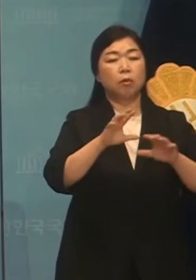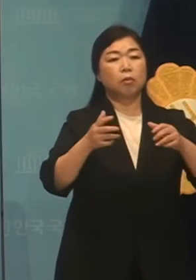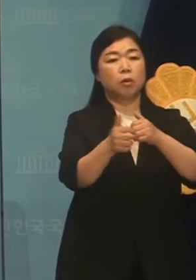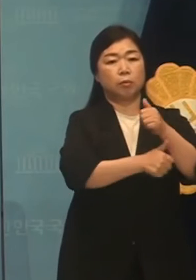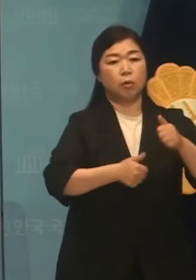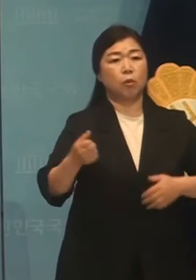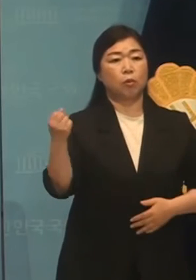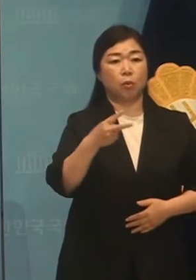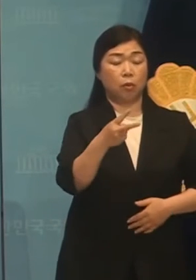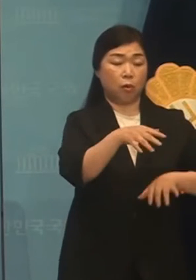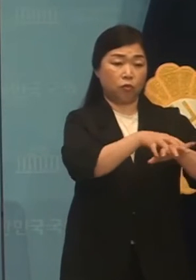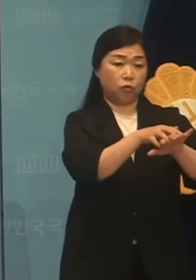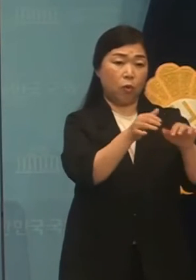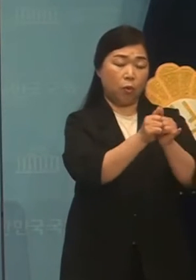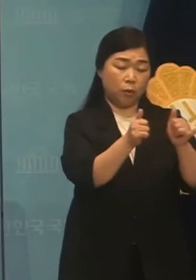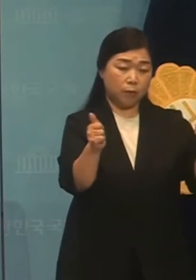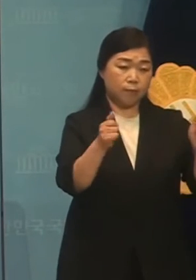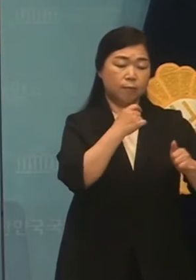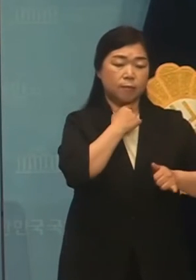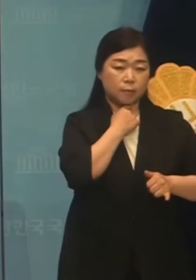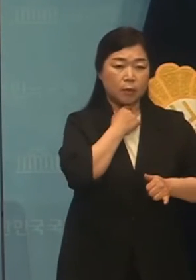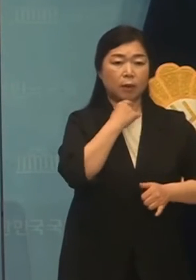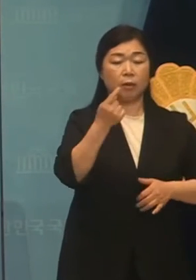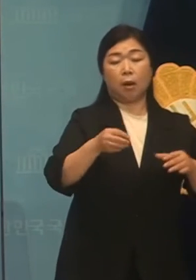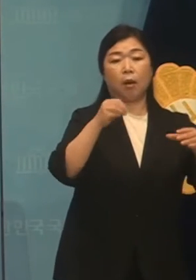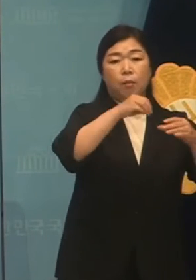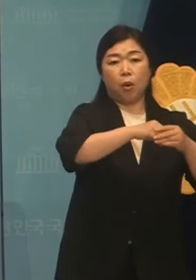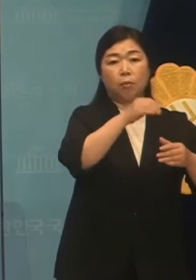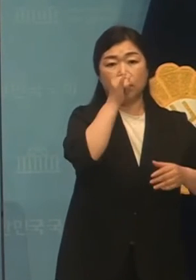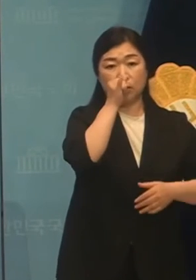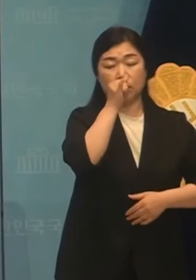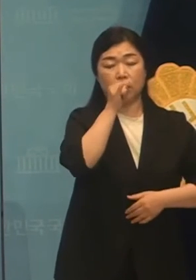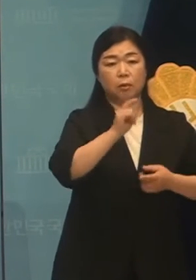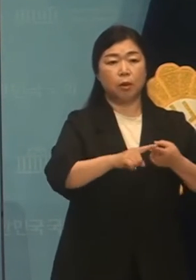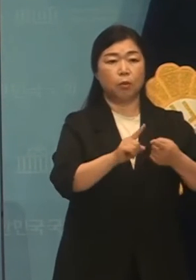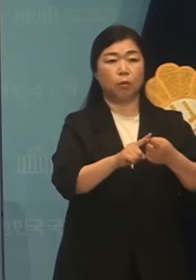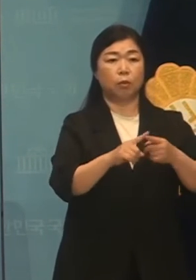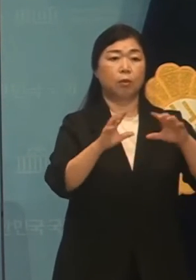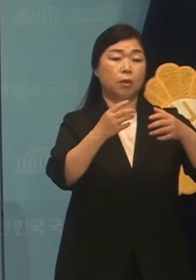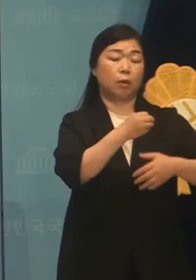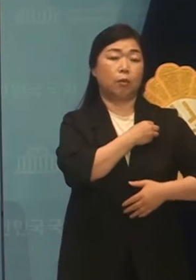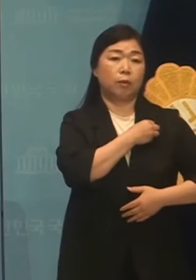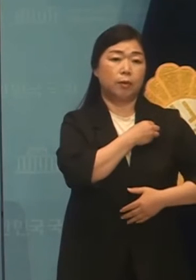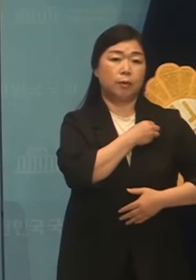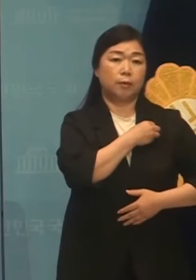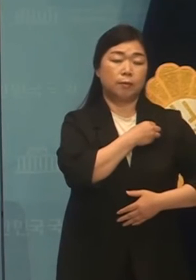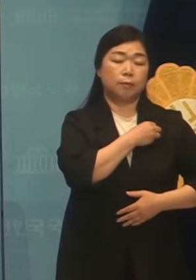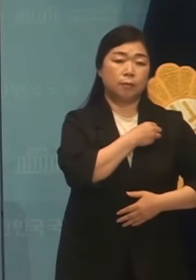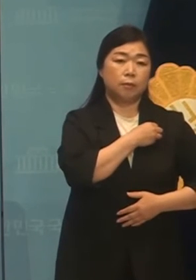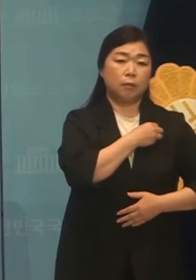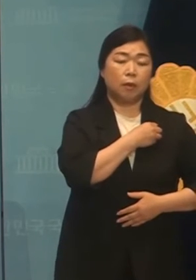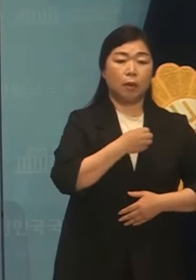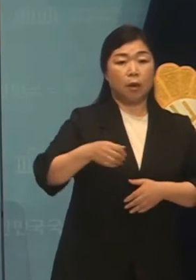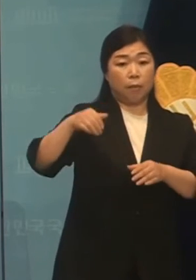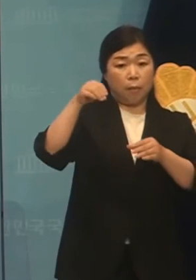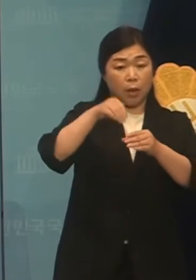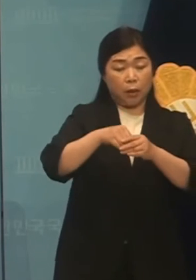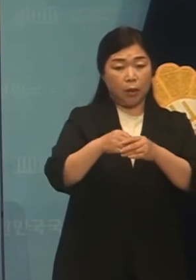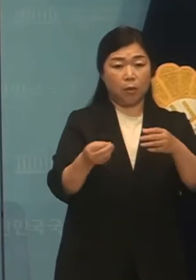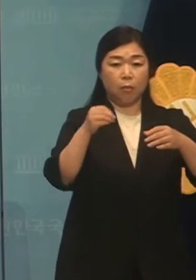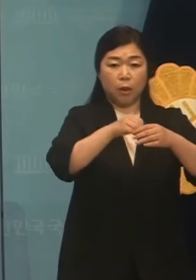의원님들 또는 당 구성원의 의사가 반영이 되어서 당원들의 반영